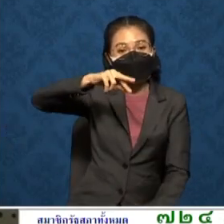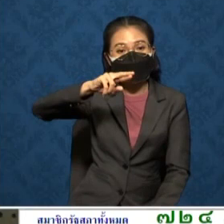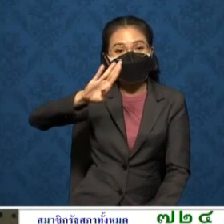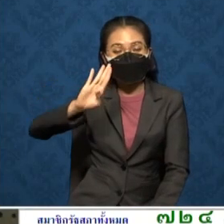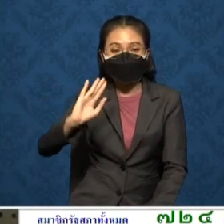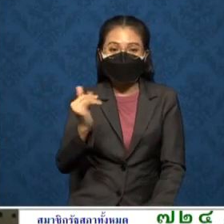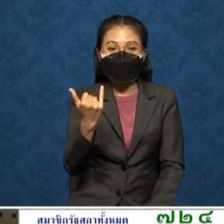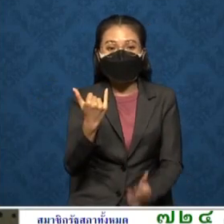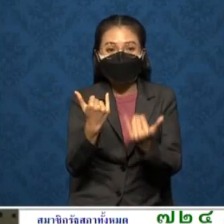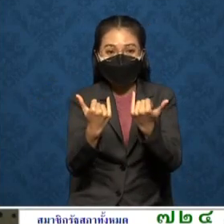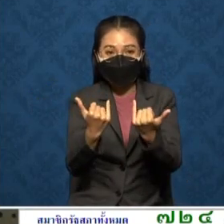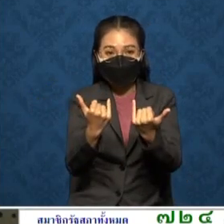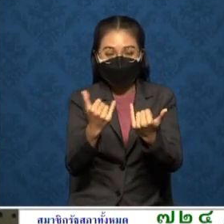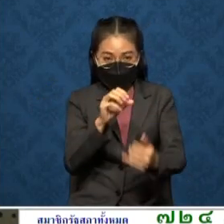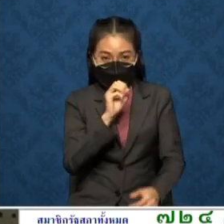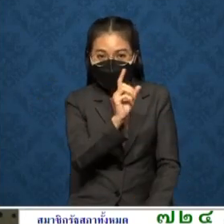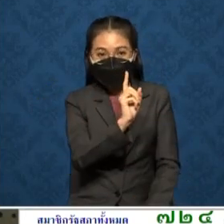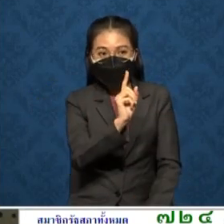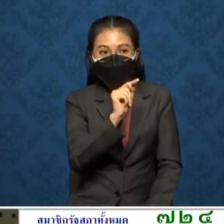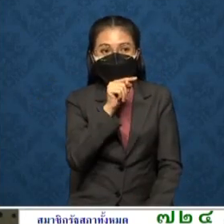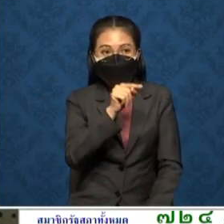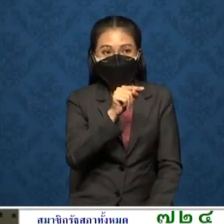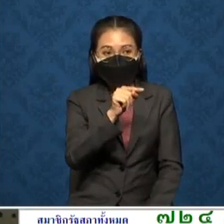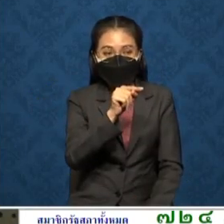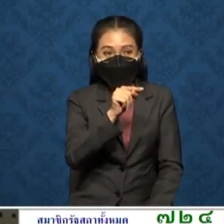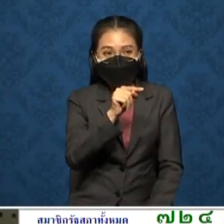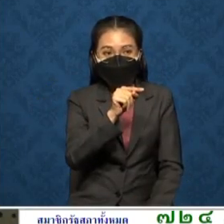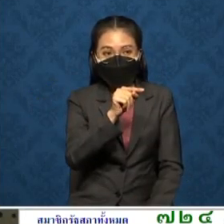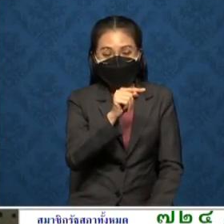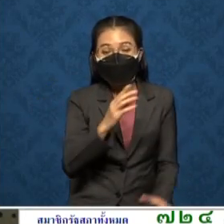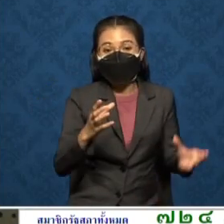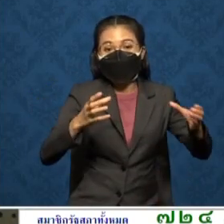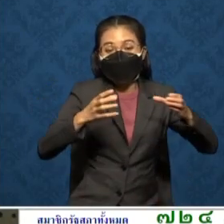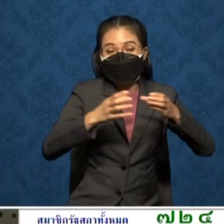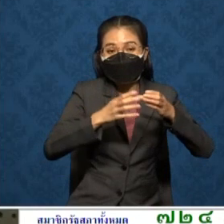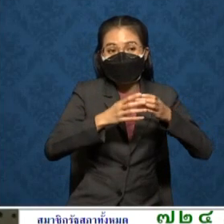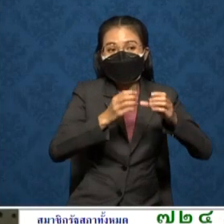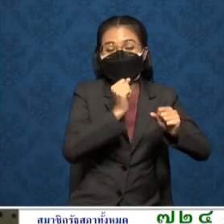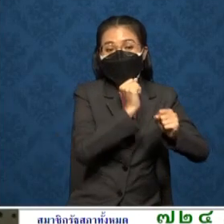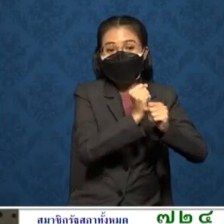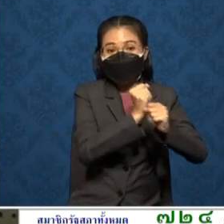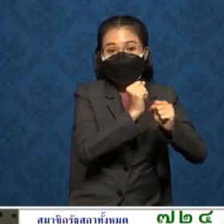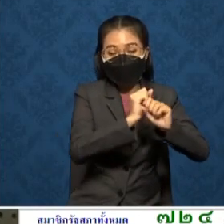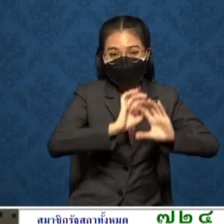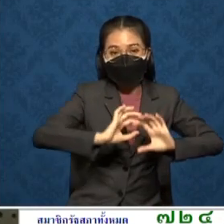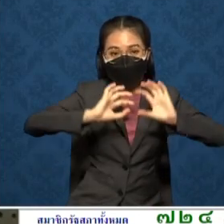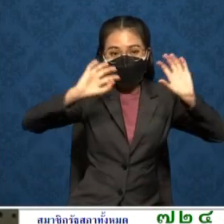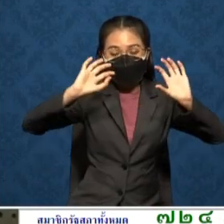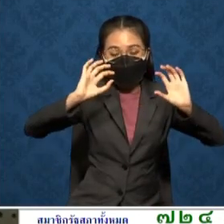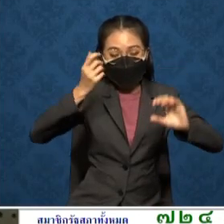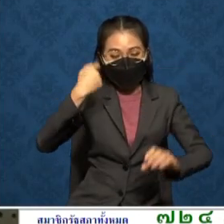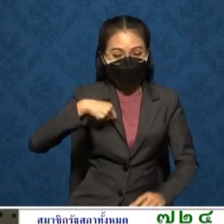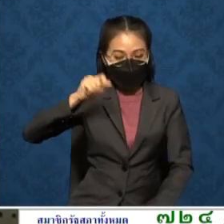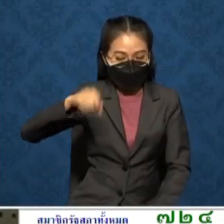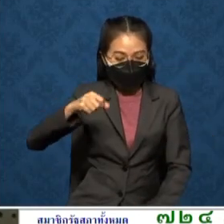าไม่ใช้กับนอกจากจะพูดถึงหน่วยงานทางรัฐสภาหน่วยงานทางศาลอัยการ